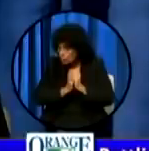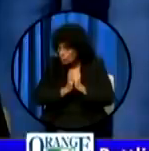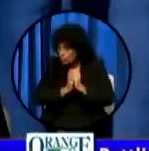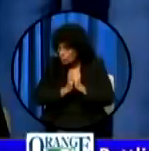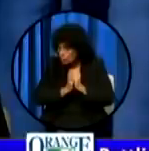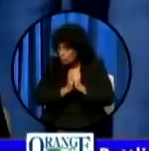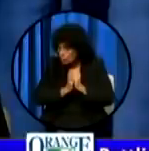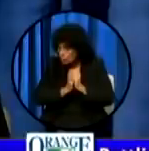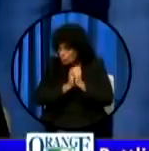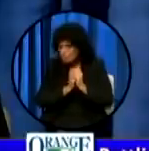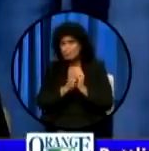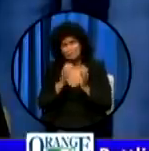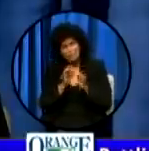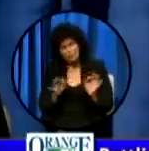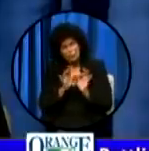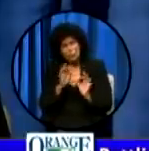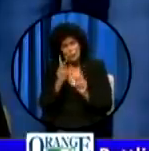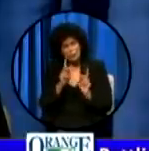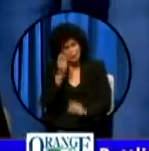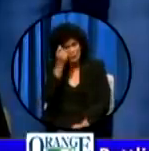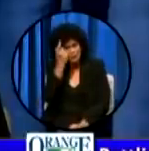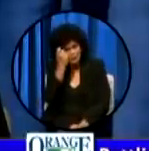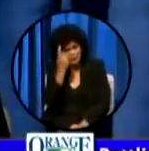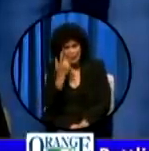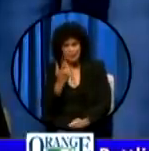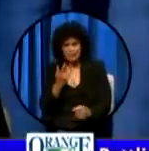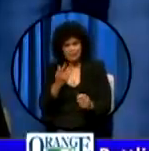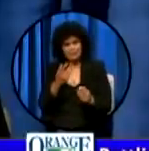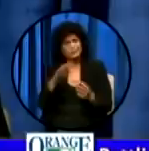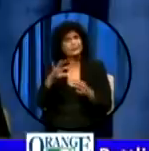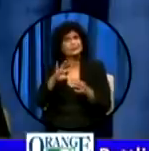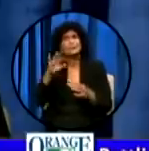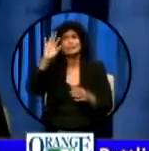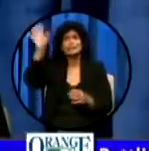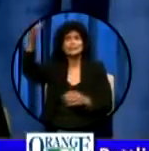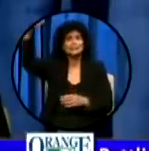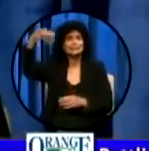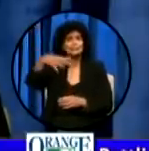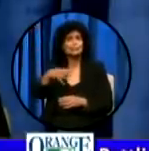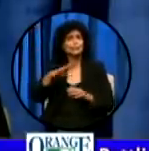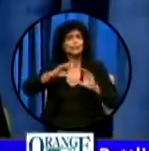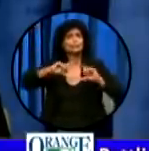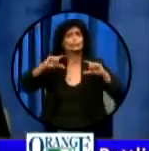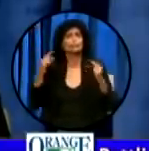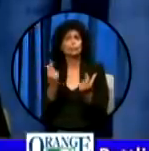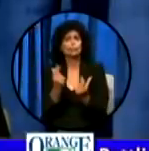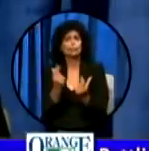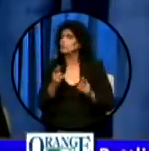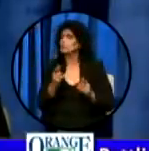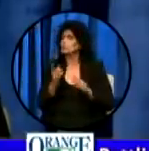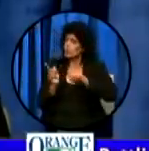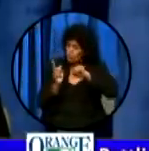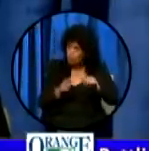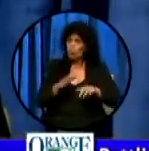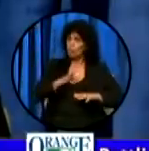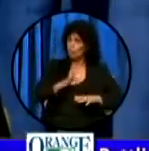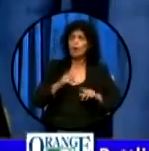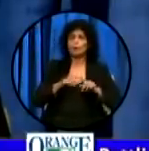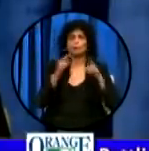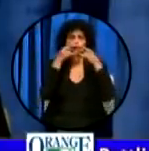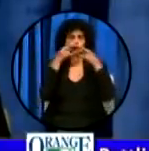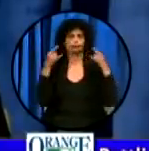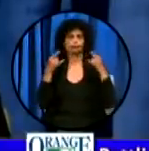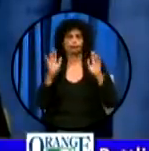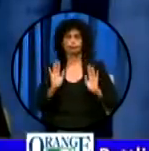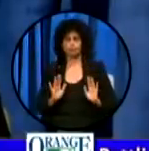Слушайте. В духе и истине, как говорит слово. Сделайте прививку. Это так просто. И очень важно, чтобы люди